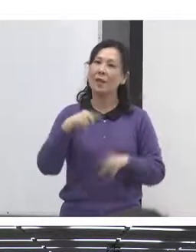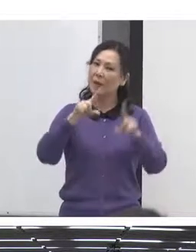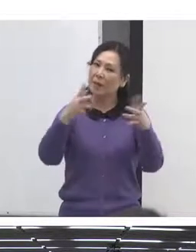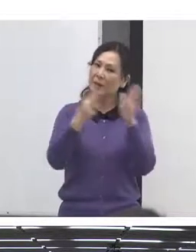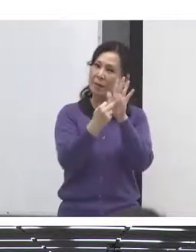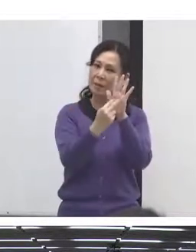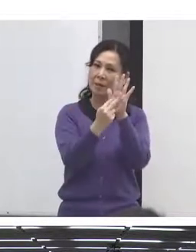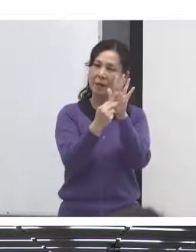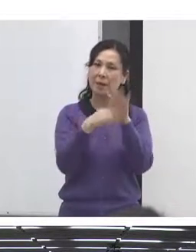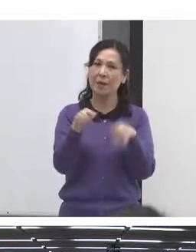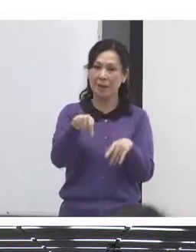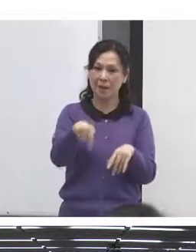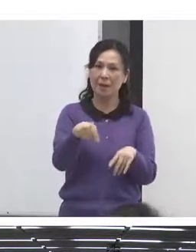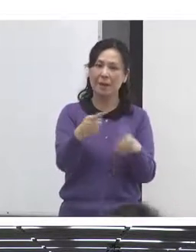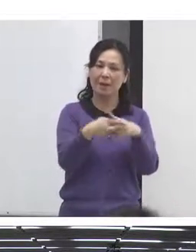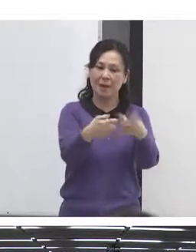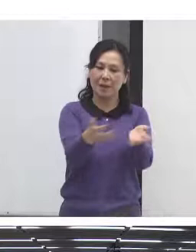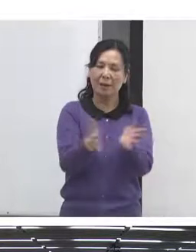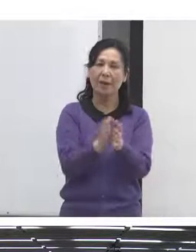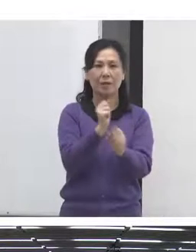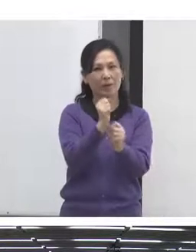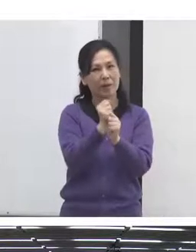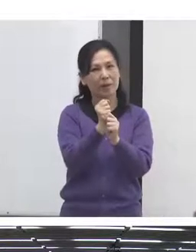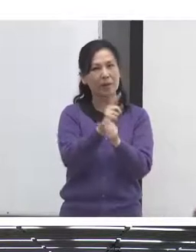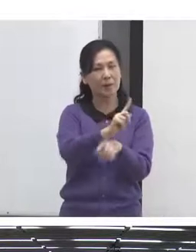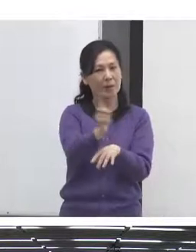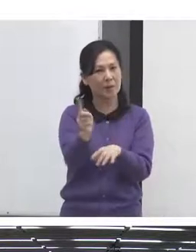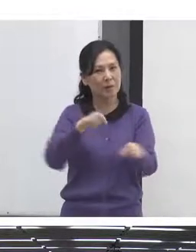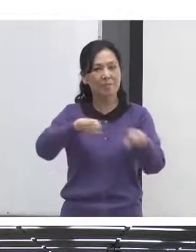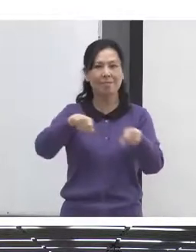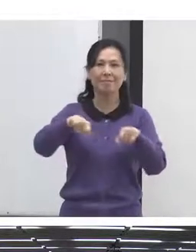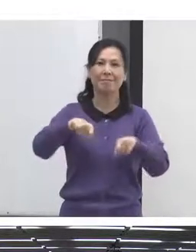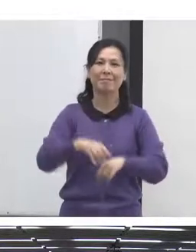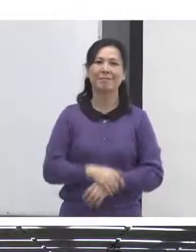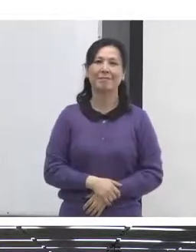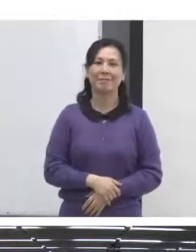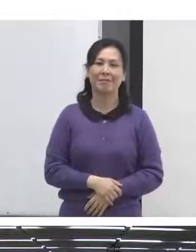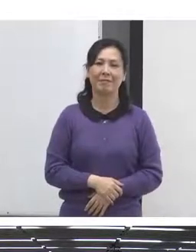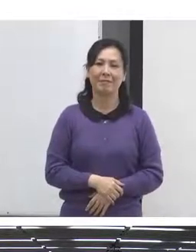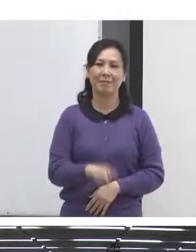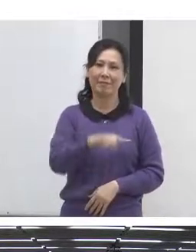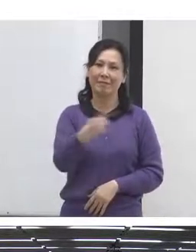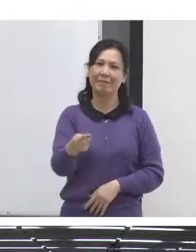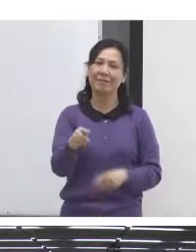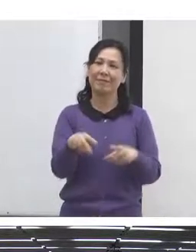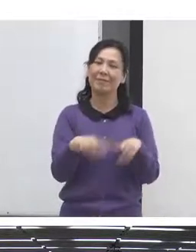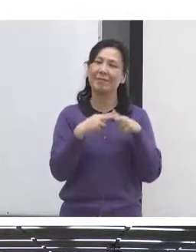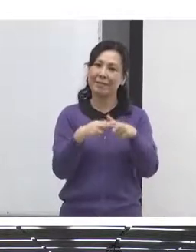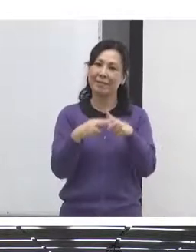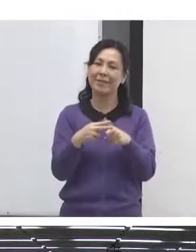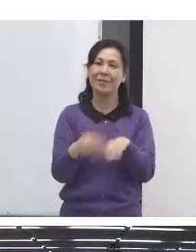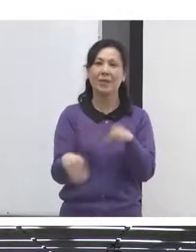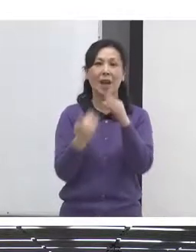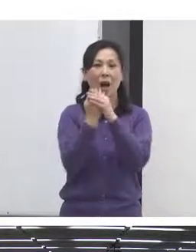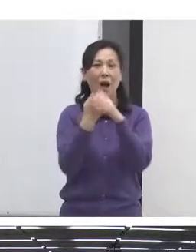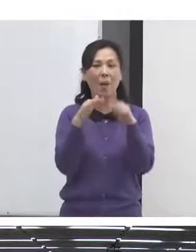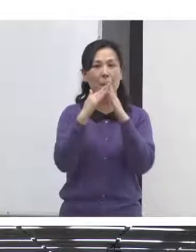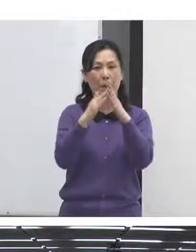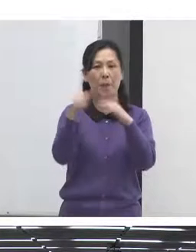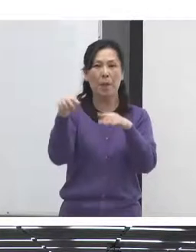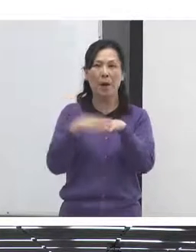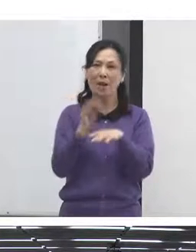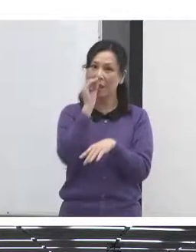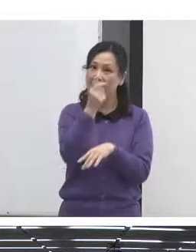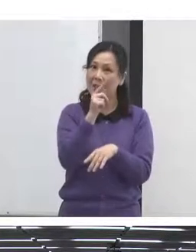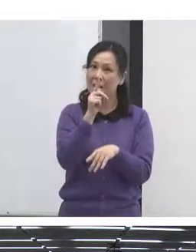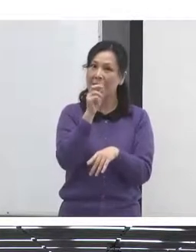这个小组所做的一些相关的计划。那再我们就会介绍一下就是这个汉堡市它的一个独特的一个地